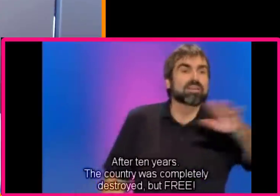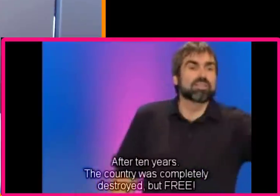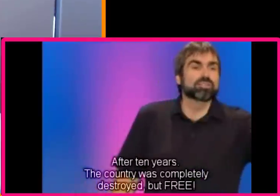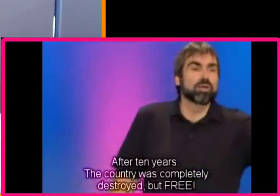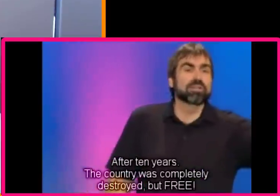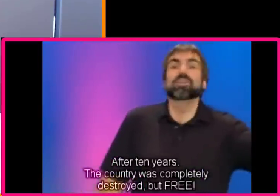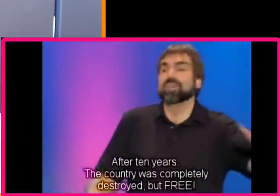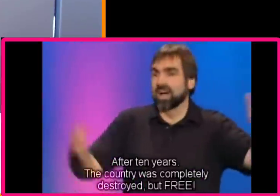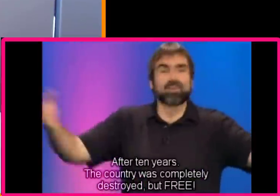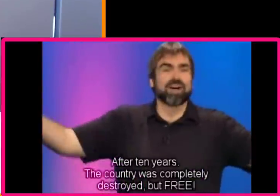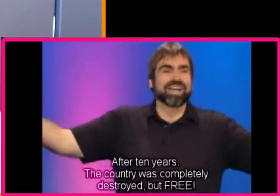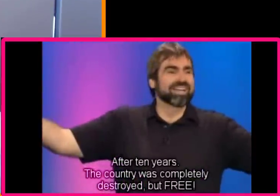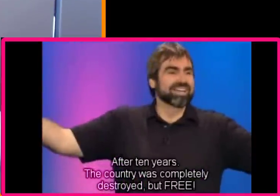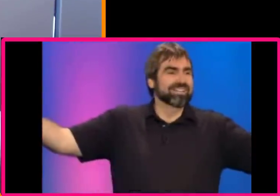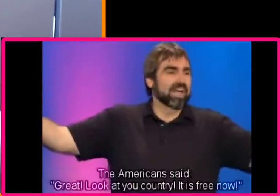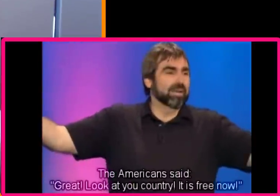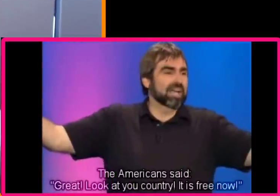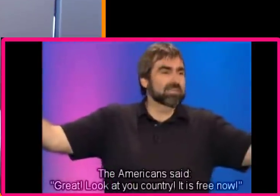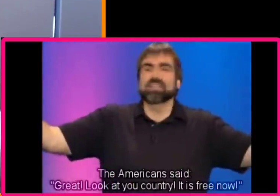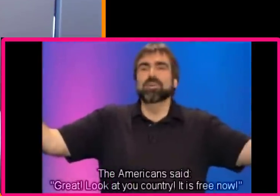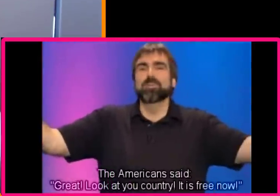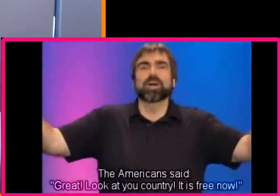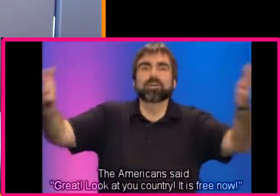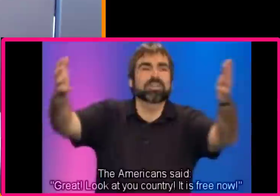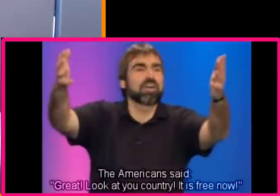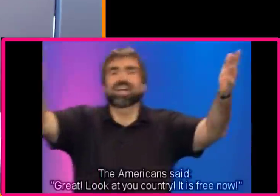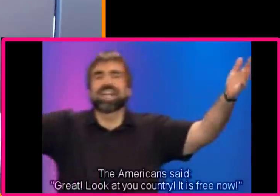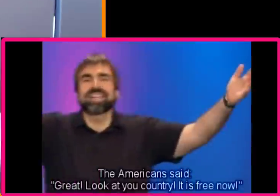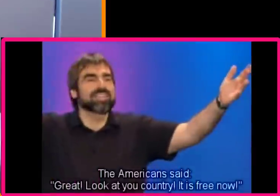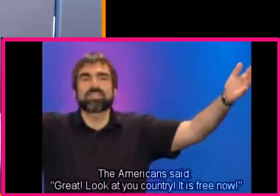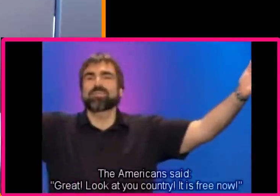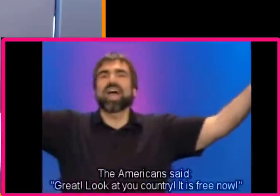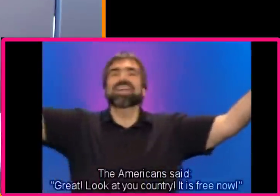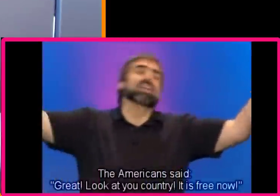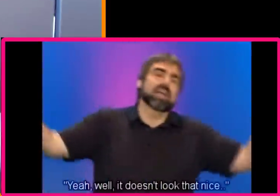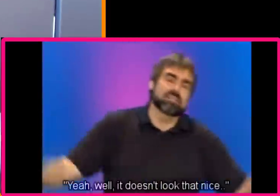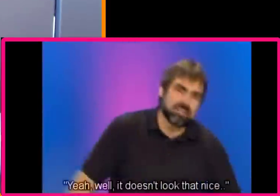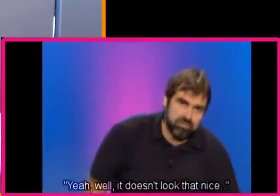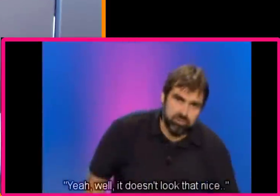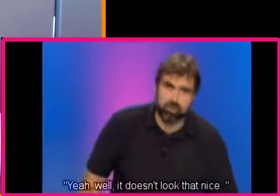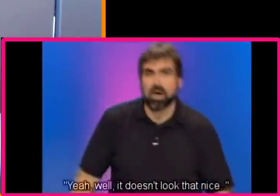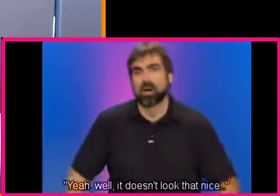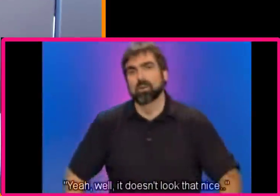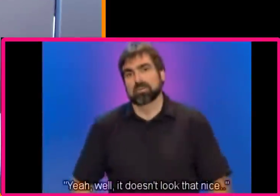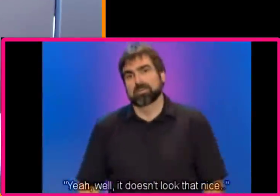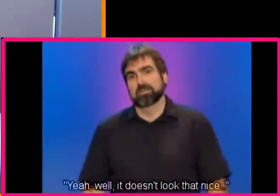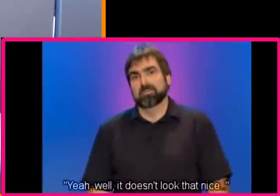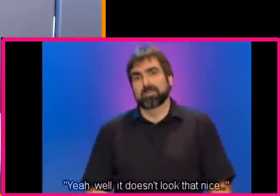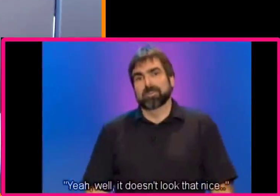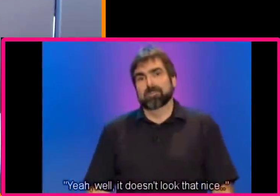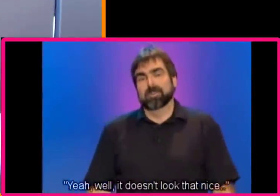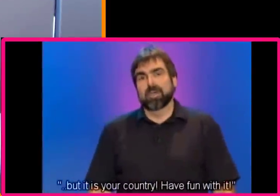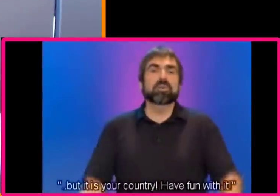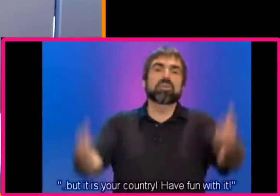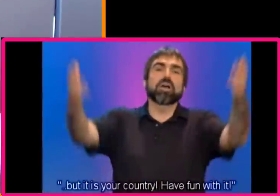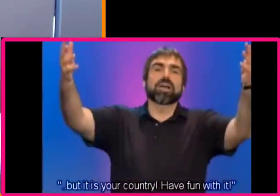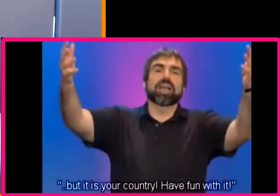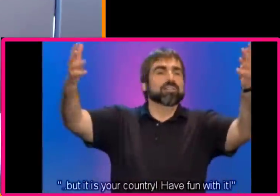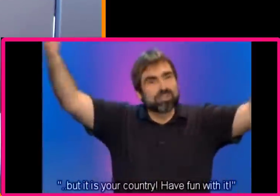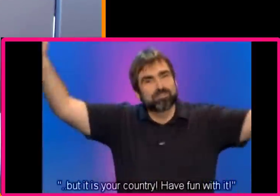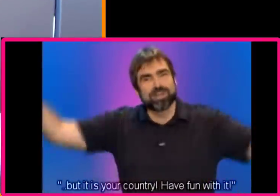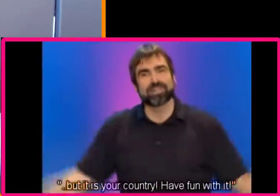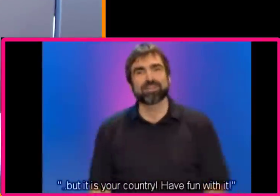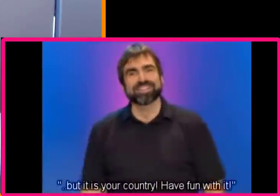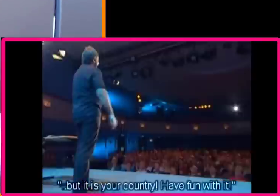zerstört aber frei sie haben mir keiner gesagt super guckt euch doch erlangen das ist frei ja sie nicht so schön aus aber sauerland